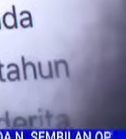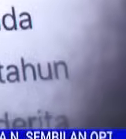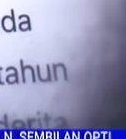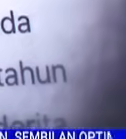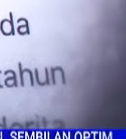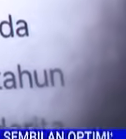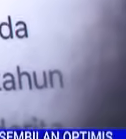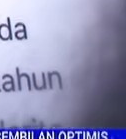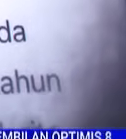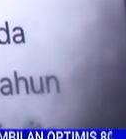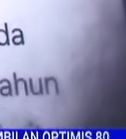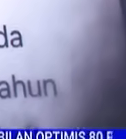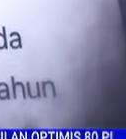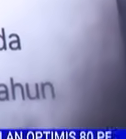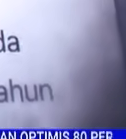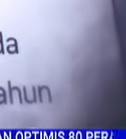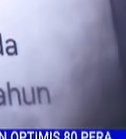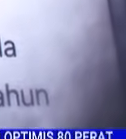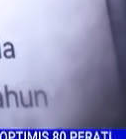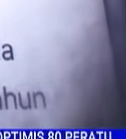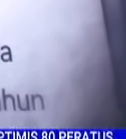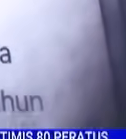nggak mau